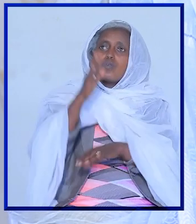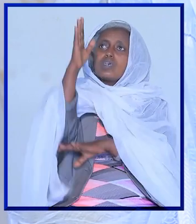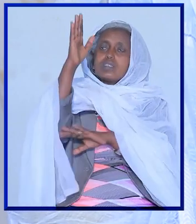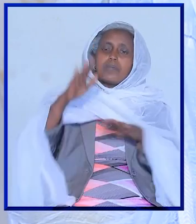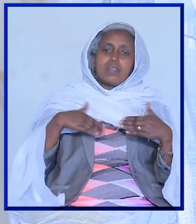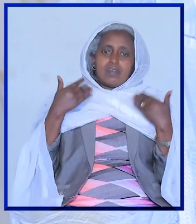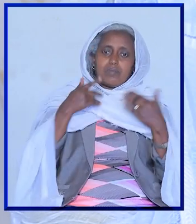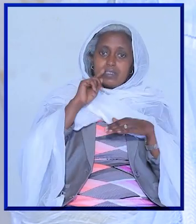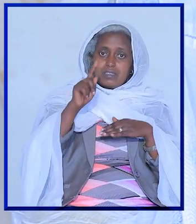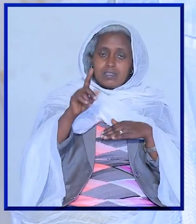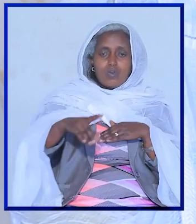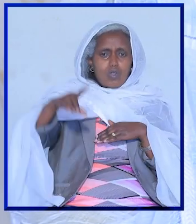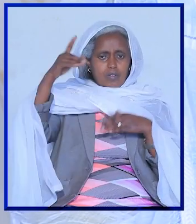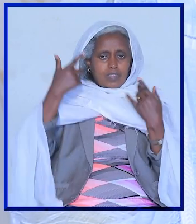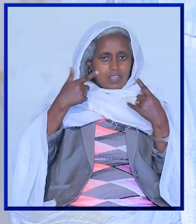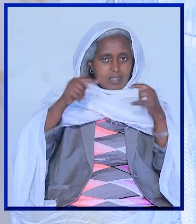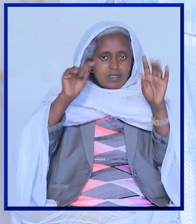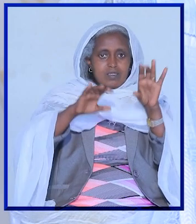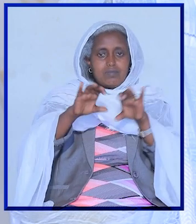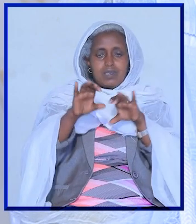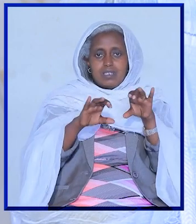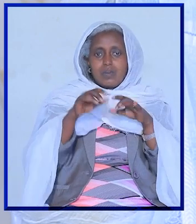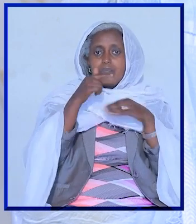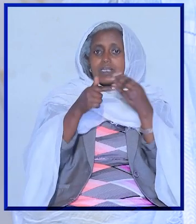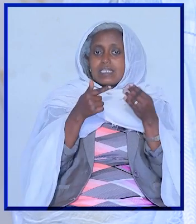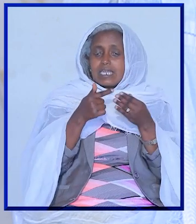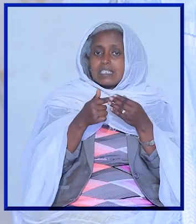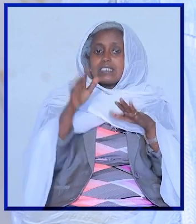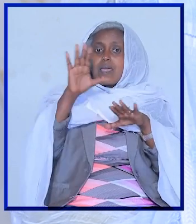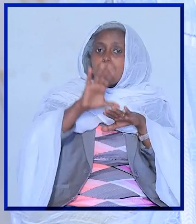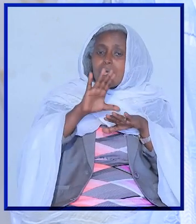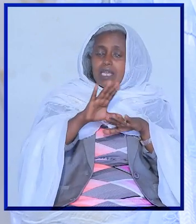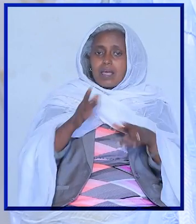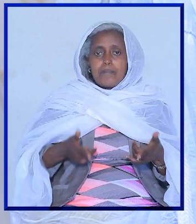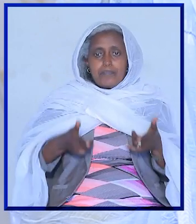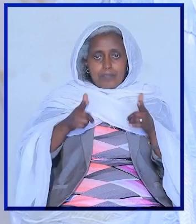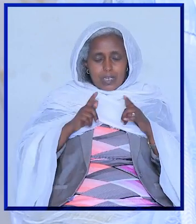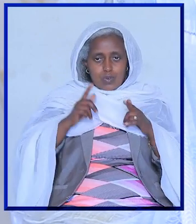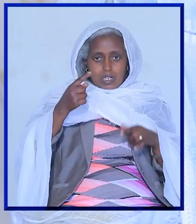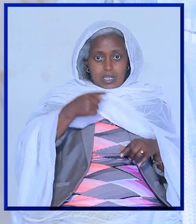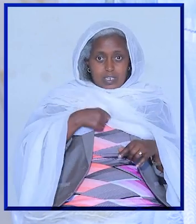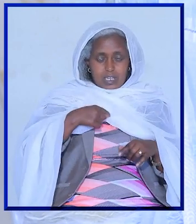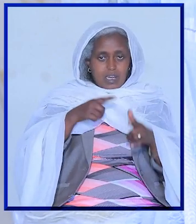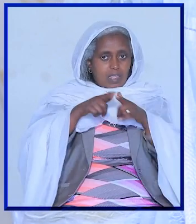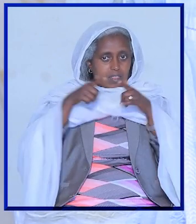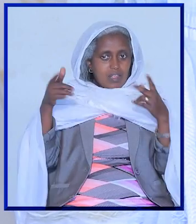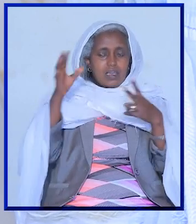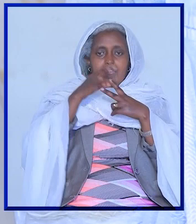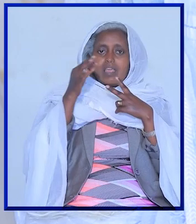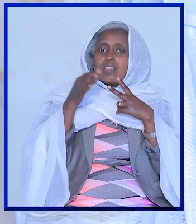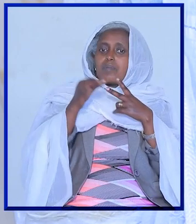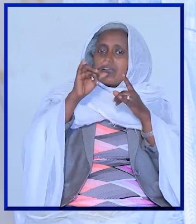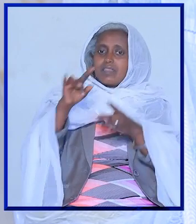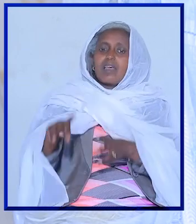ለማስደሰት ነው ከፍተኛ ጥረት የሚያደርገው። ስለዚህ በገዳም መኖር እንደኔ ያው ትልቅ የተመረጠ መንገድ